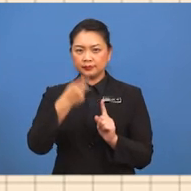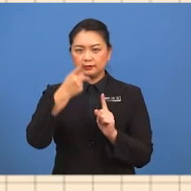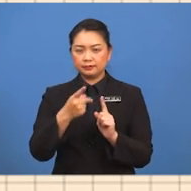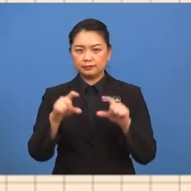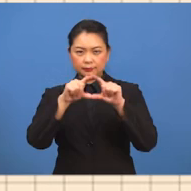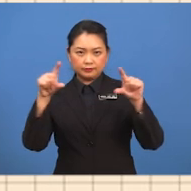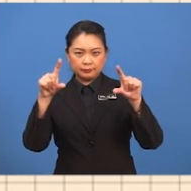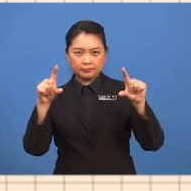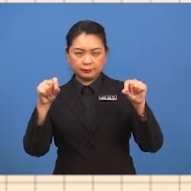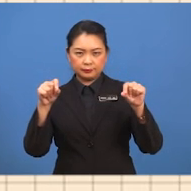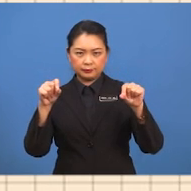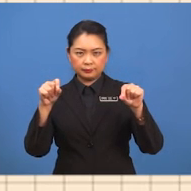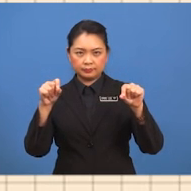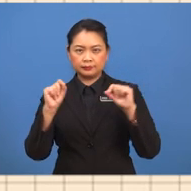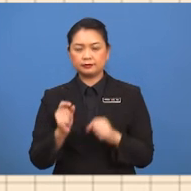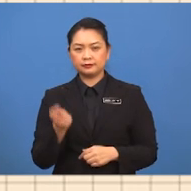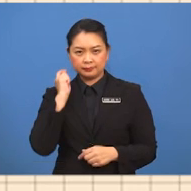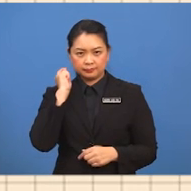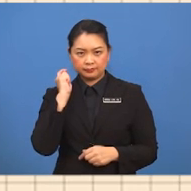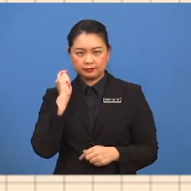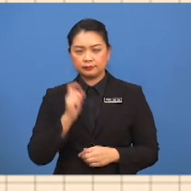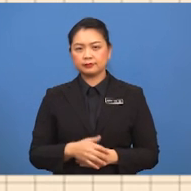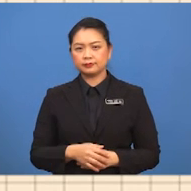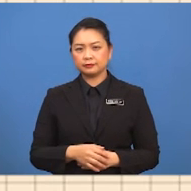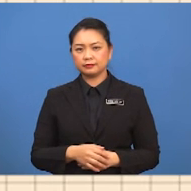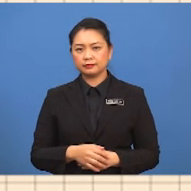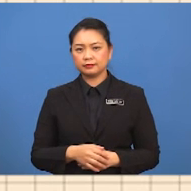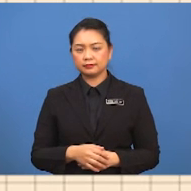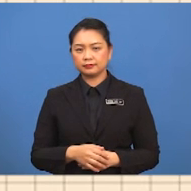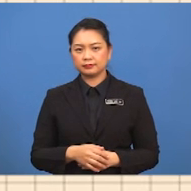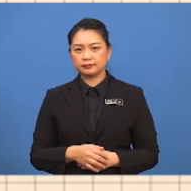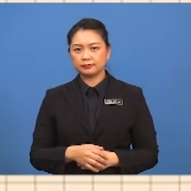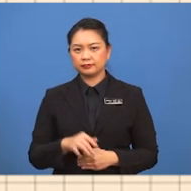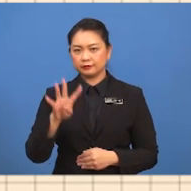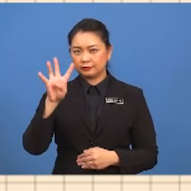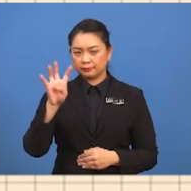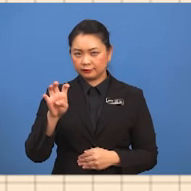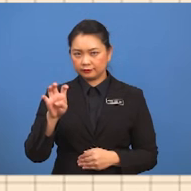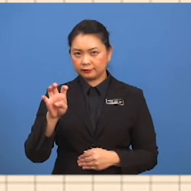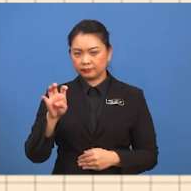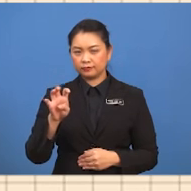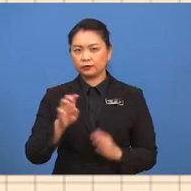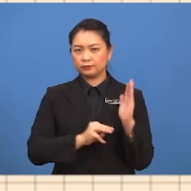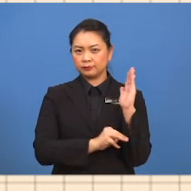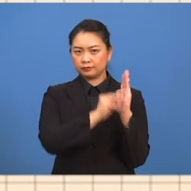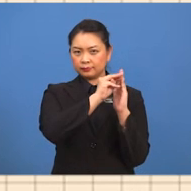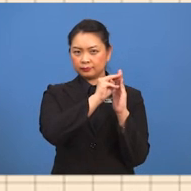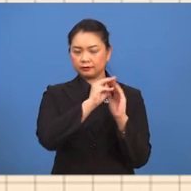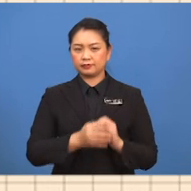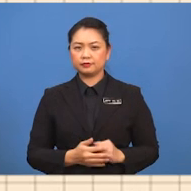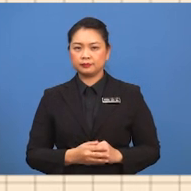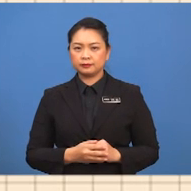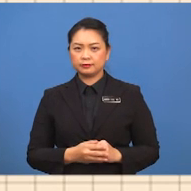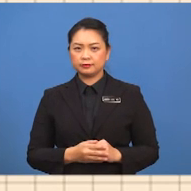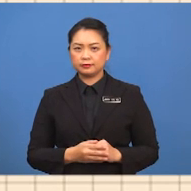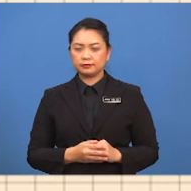Daripada data yang diperolehi, nilai maksimum ialah 40 kilogram, manakala